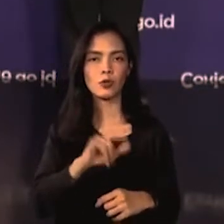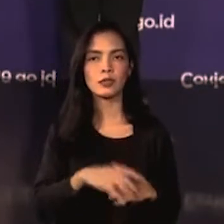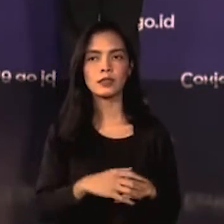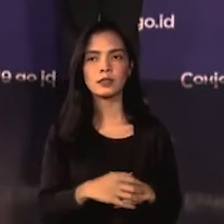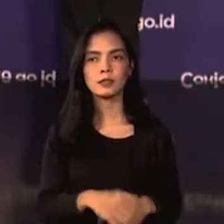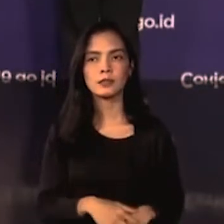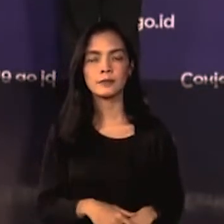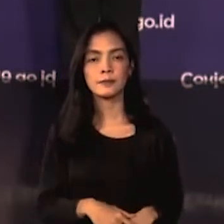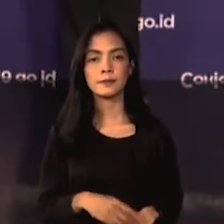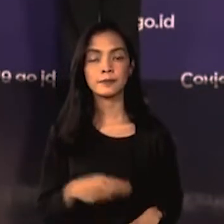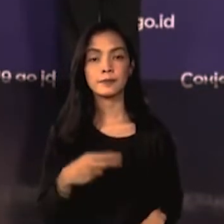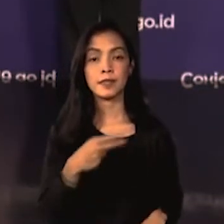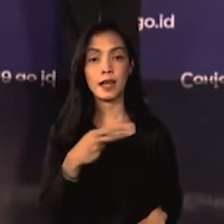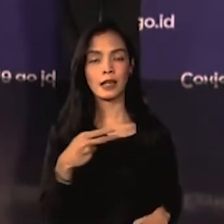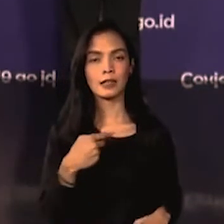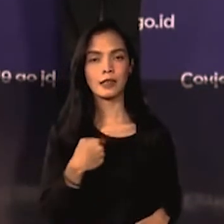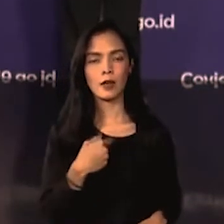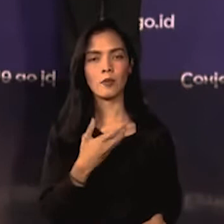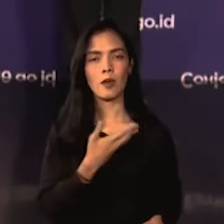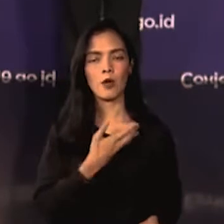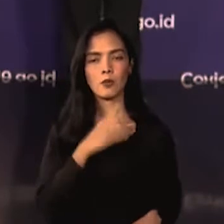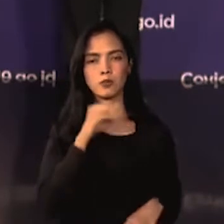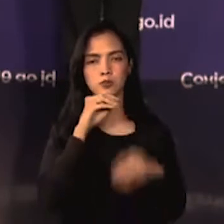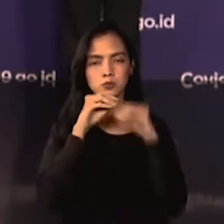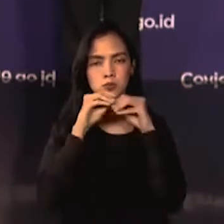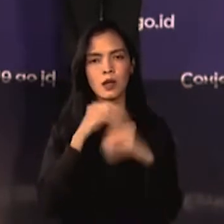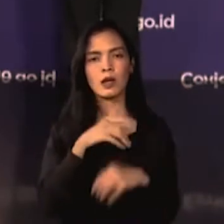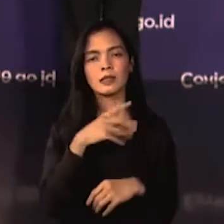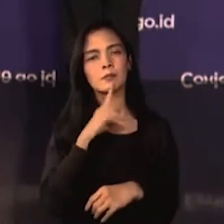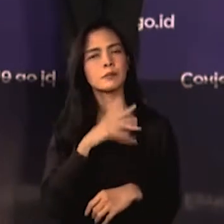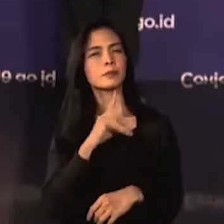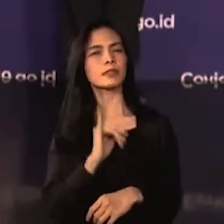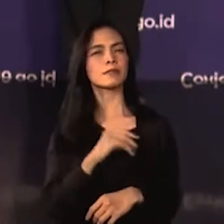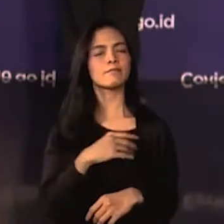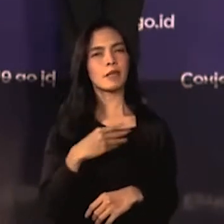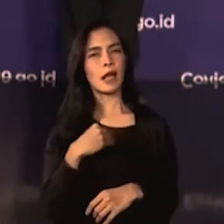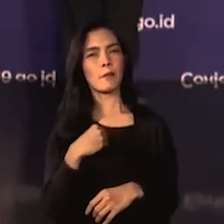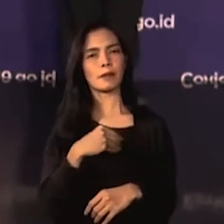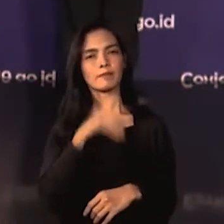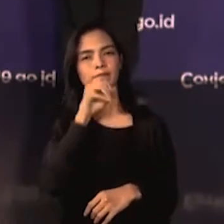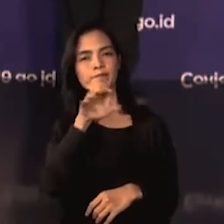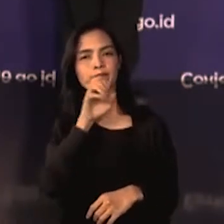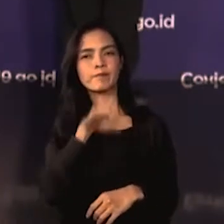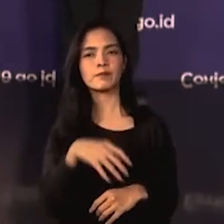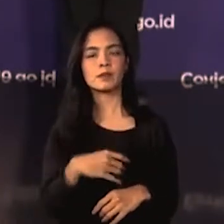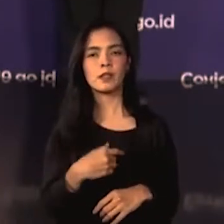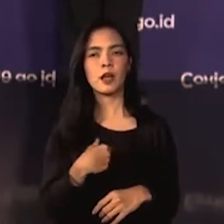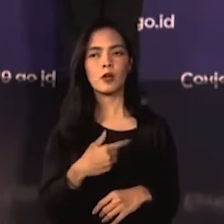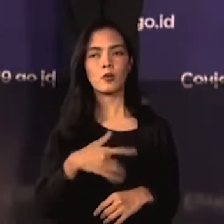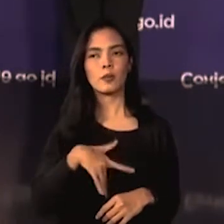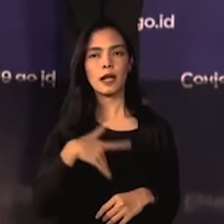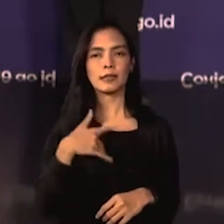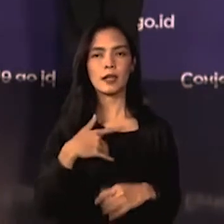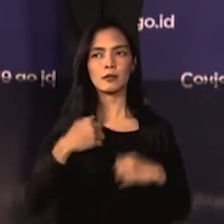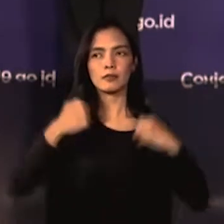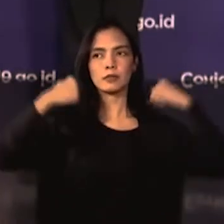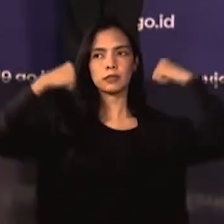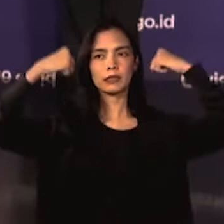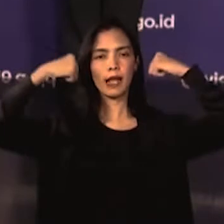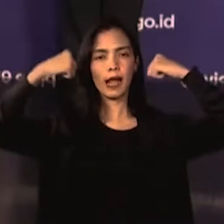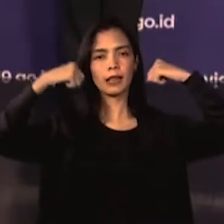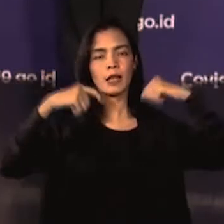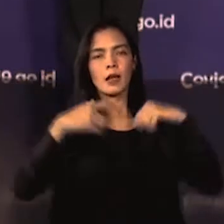Widodo. Dengan ini saya menyampaikan testimoni bahwa sampai saat ini saya merasa